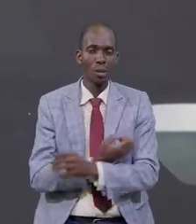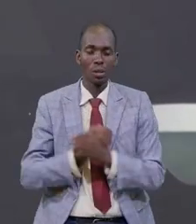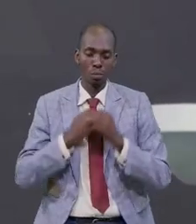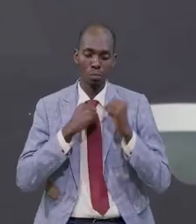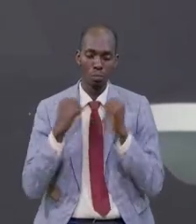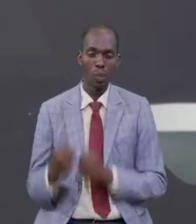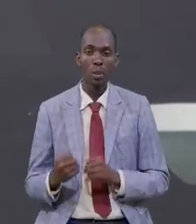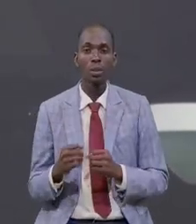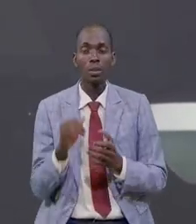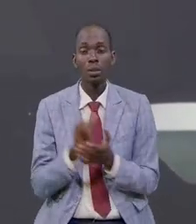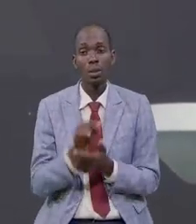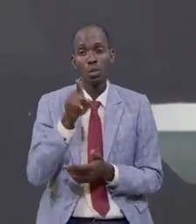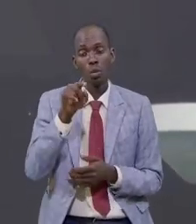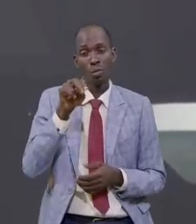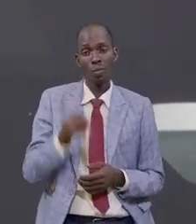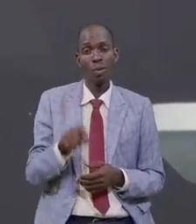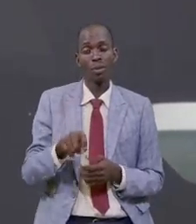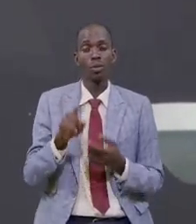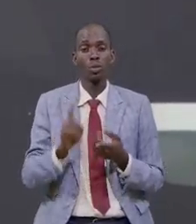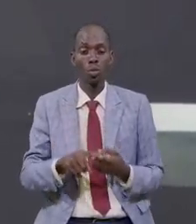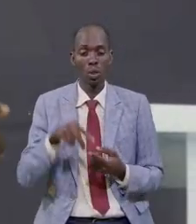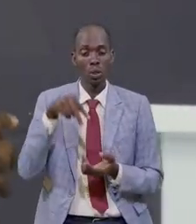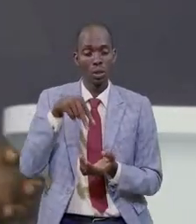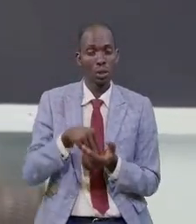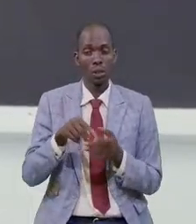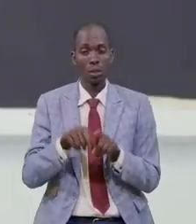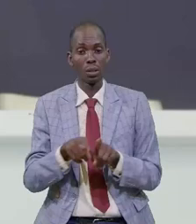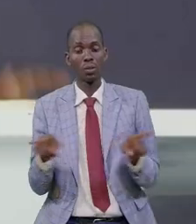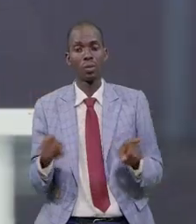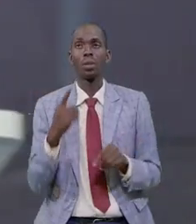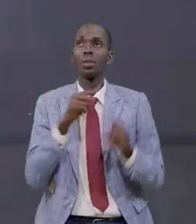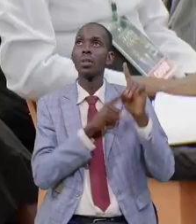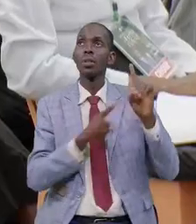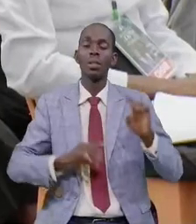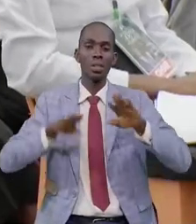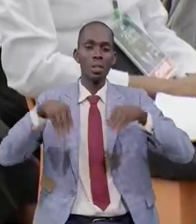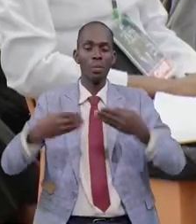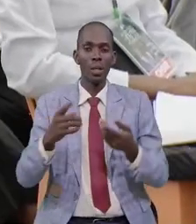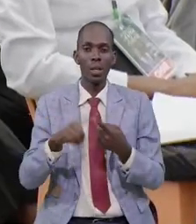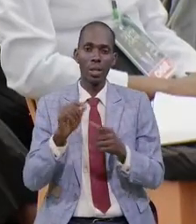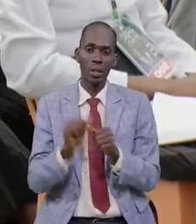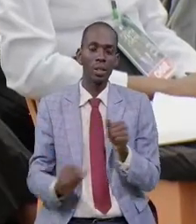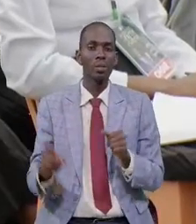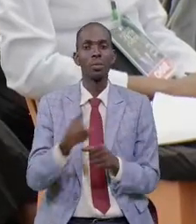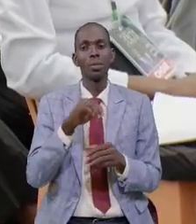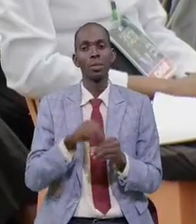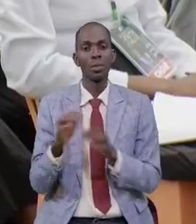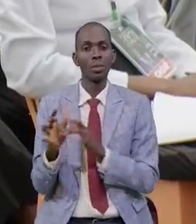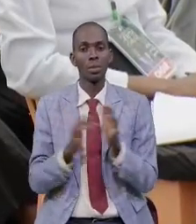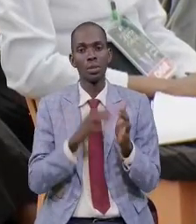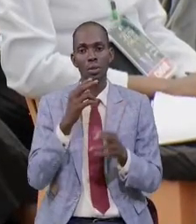faut pour que tu puisses tenir te distinguer le Seigneur te l'accordera aujourd'hui